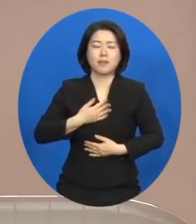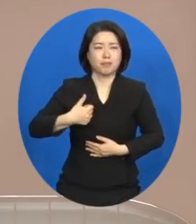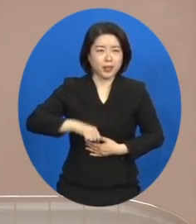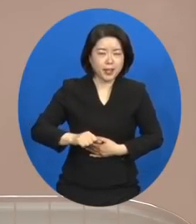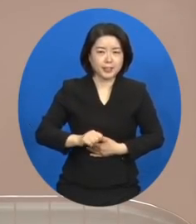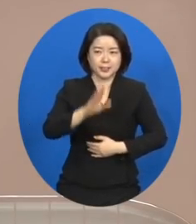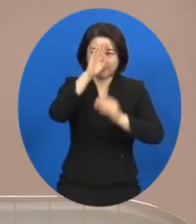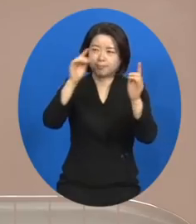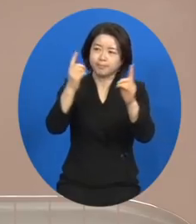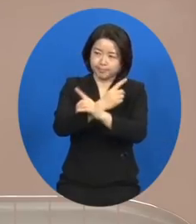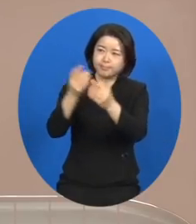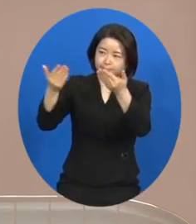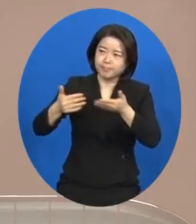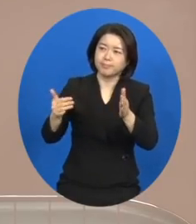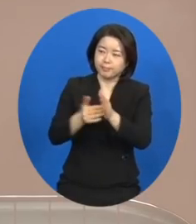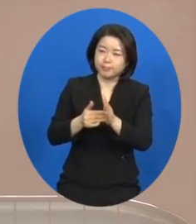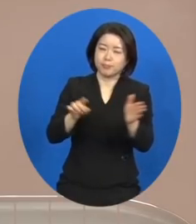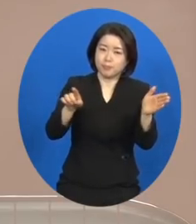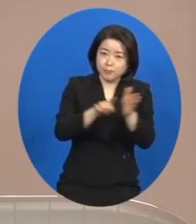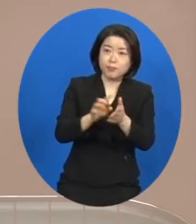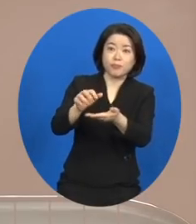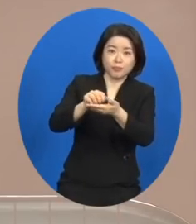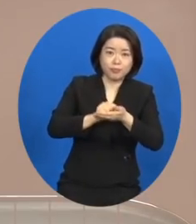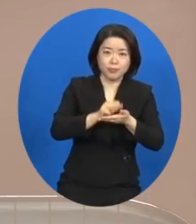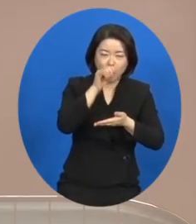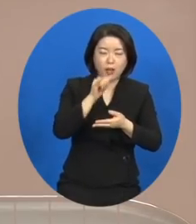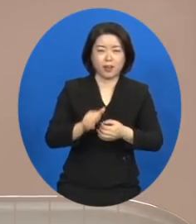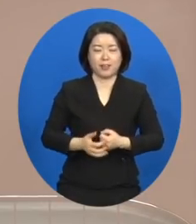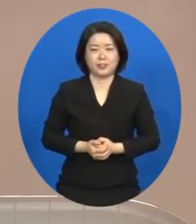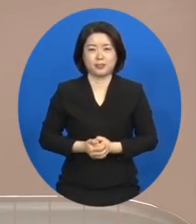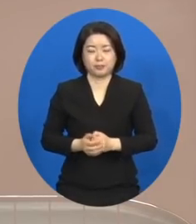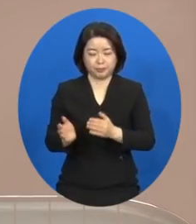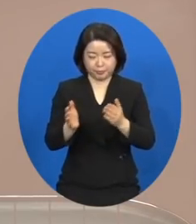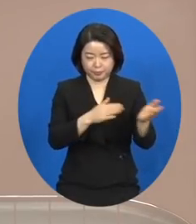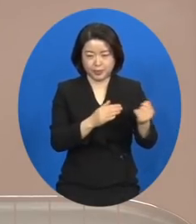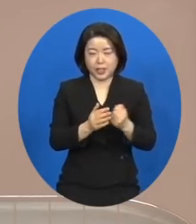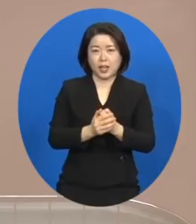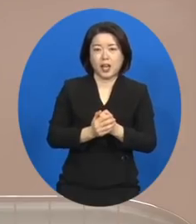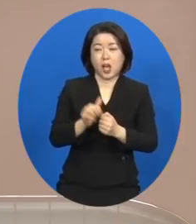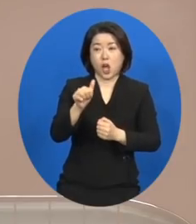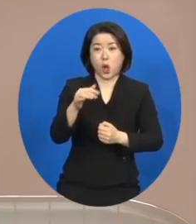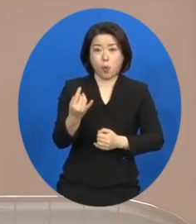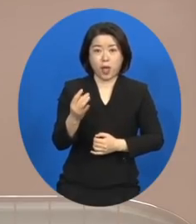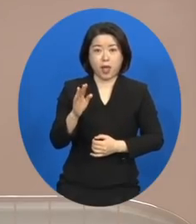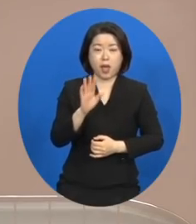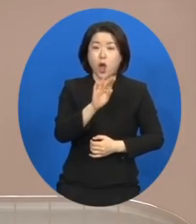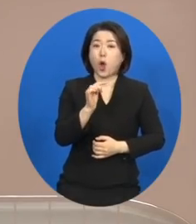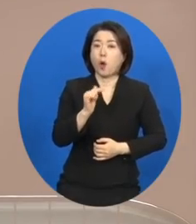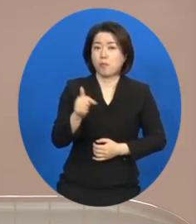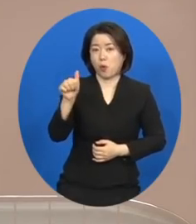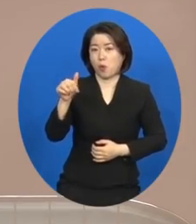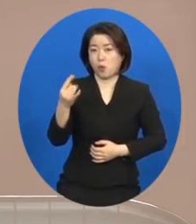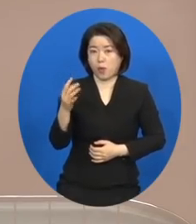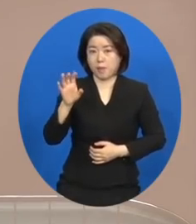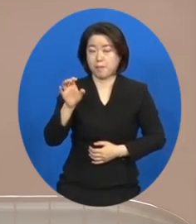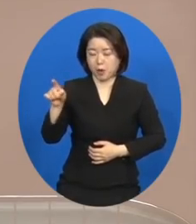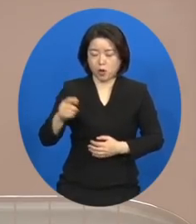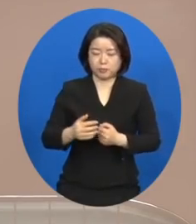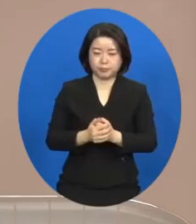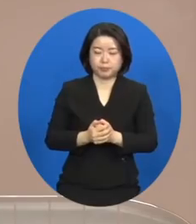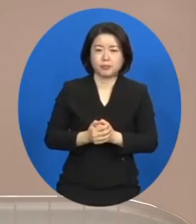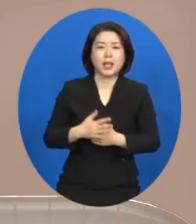고쳐주셨다. 디트리 본 헤퍼가 나를 따라라는 책에서 이런 명언을 남겼습니다. 제가 참 좋아하는